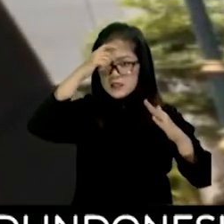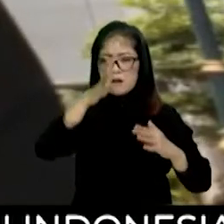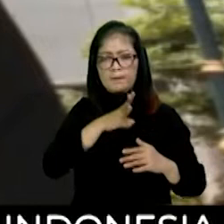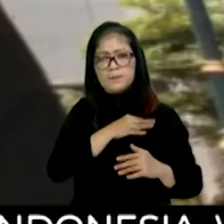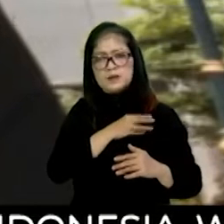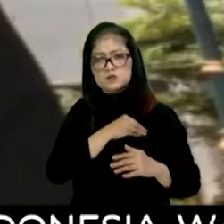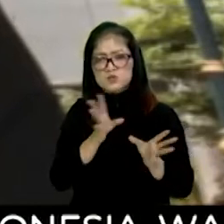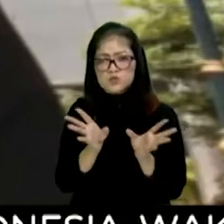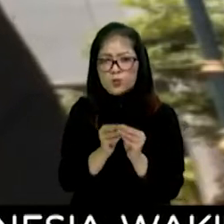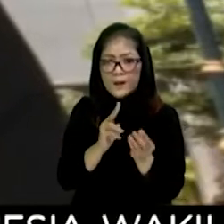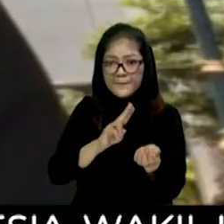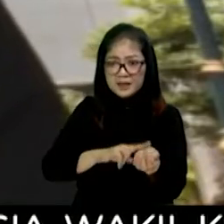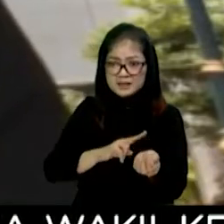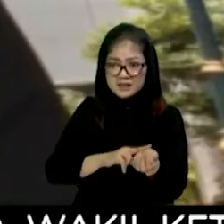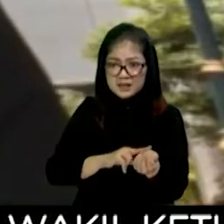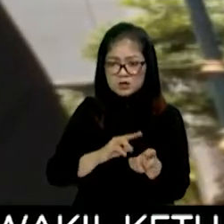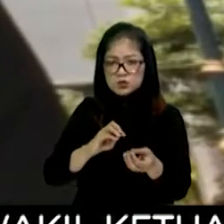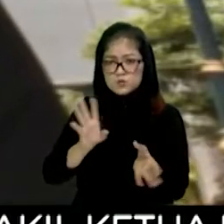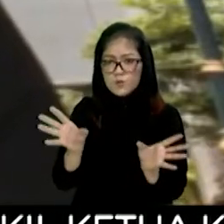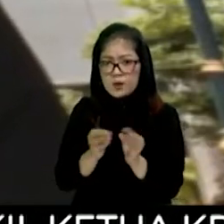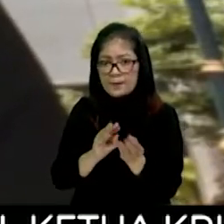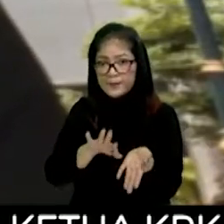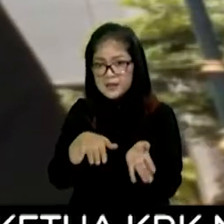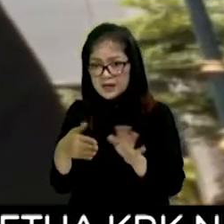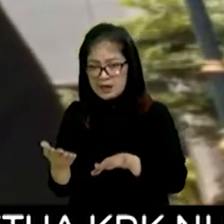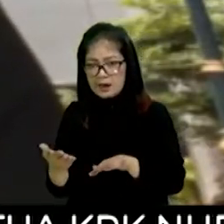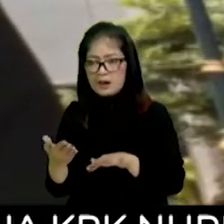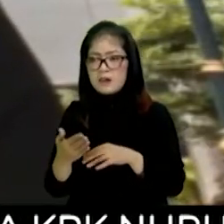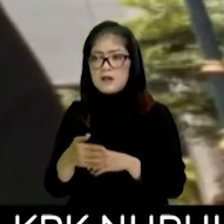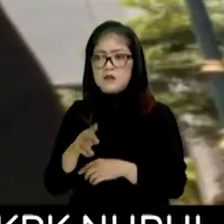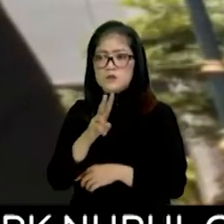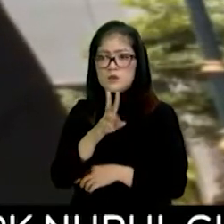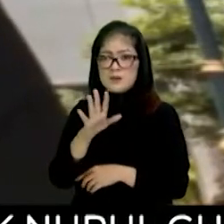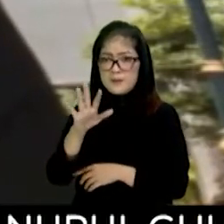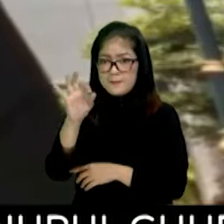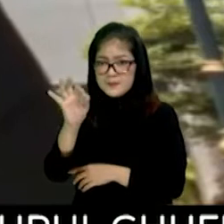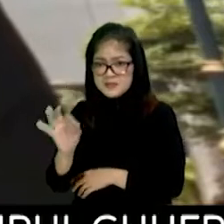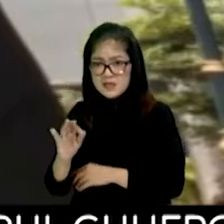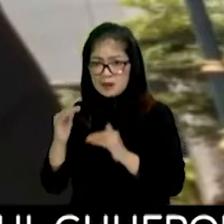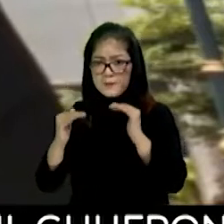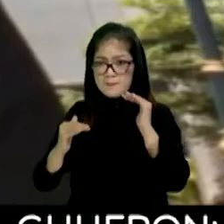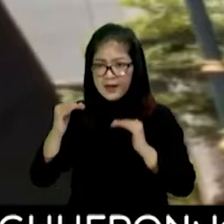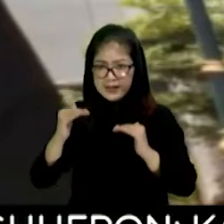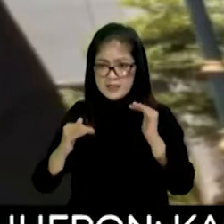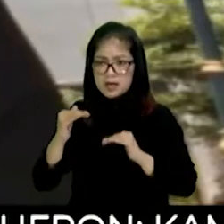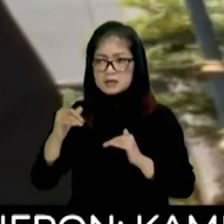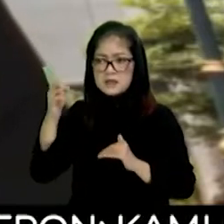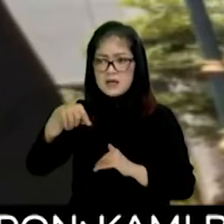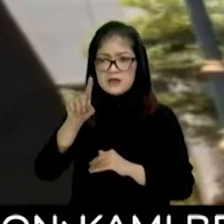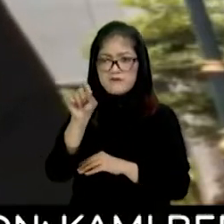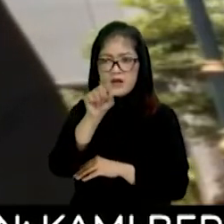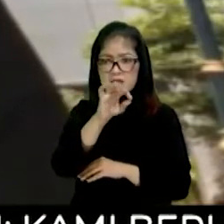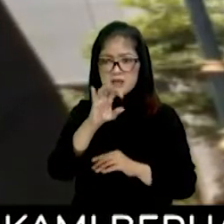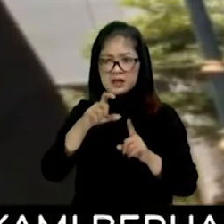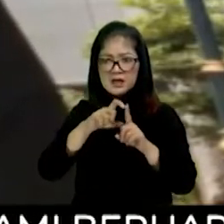maupun tingkat kematian itu hanya 25% daripada kasus-kasus yang terjadi oleh karena varian Delta. Tapi artinya